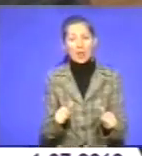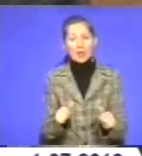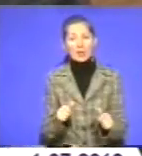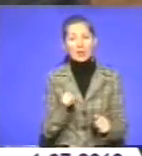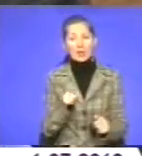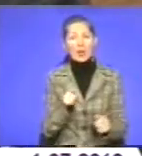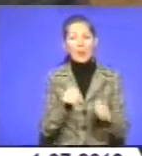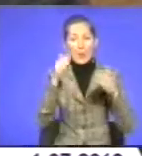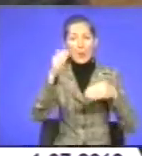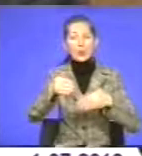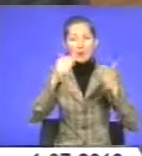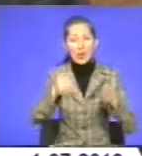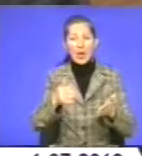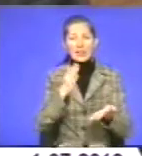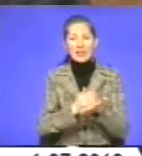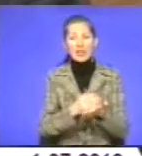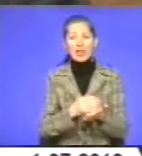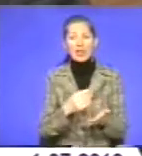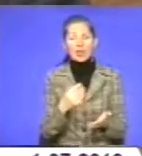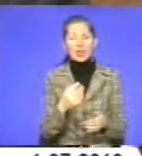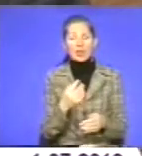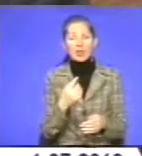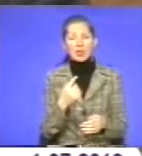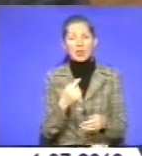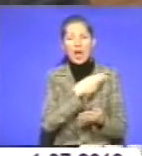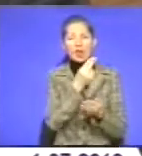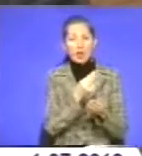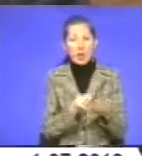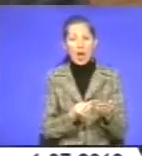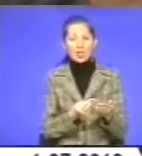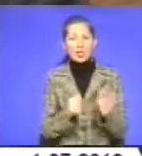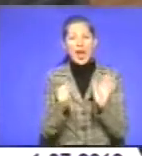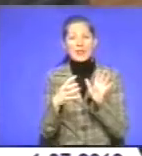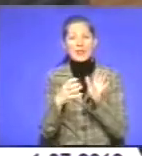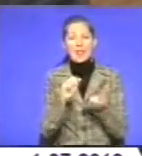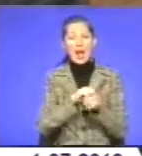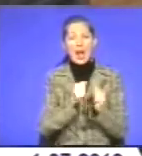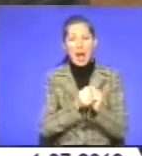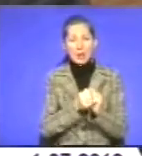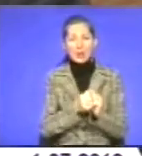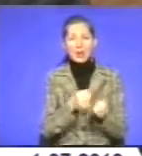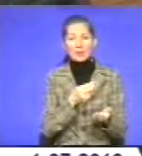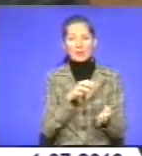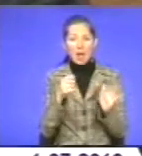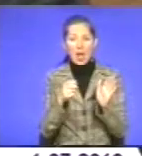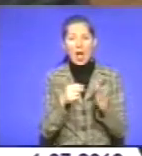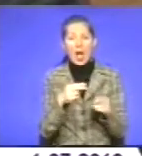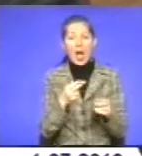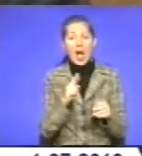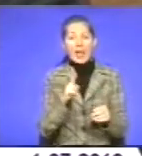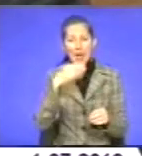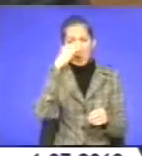Там постаменти є зображення на камені, вибито, як папа молиться перед